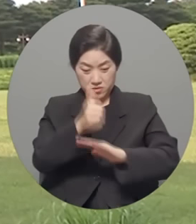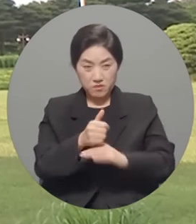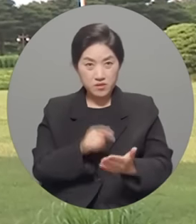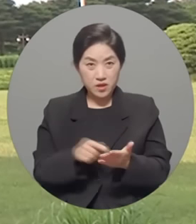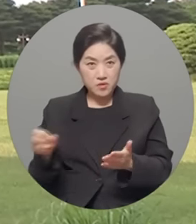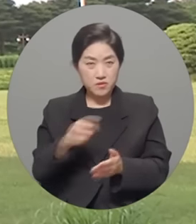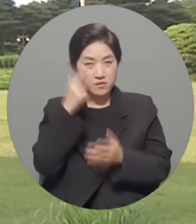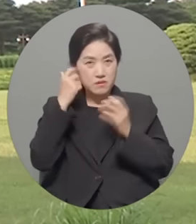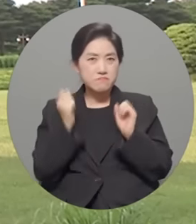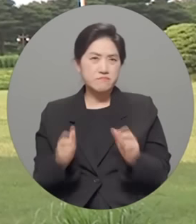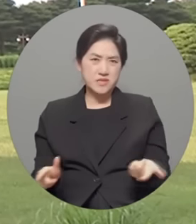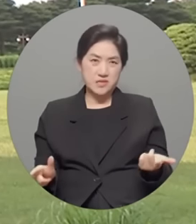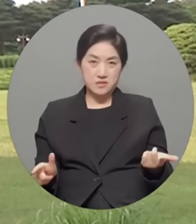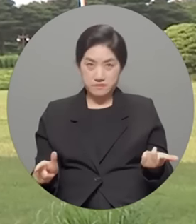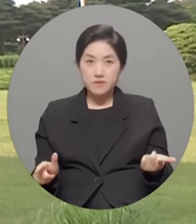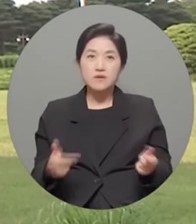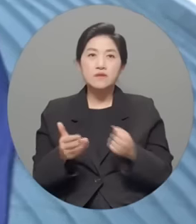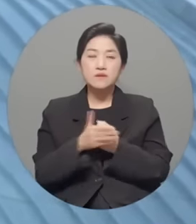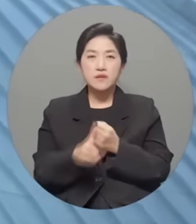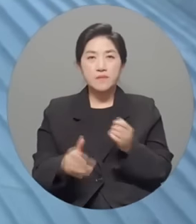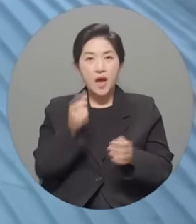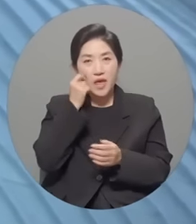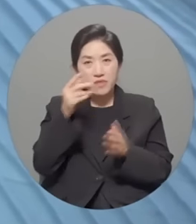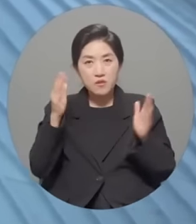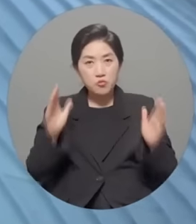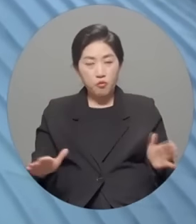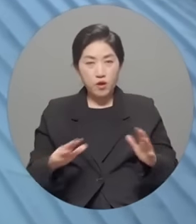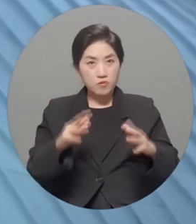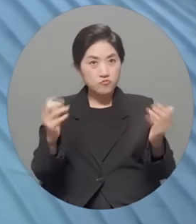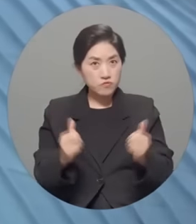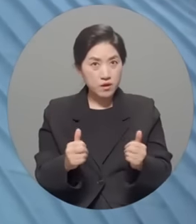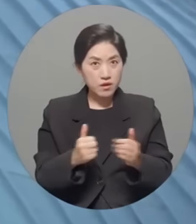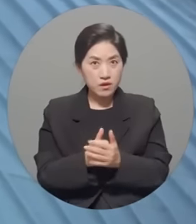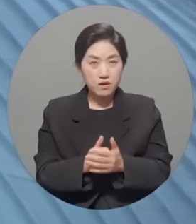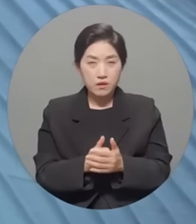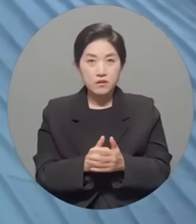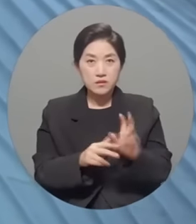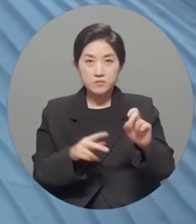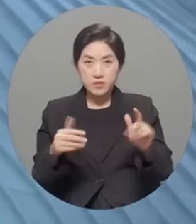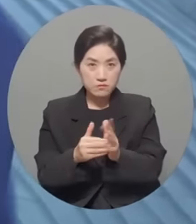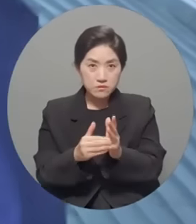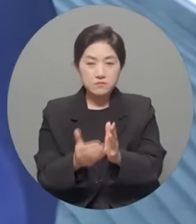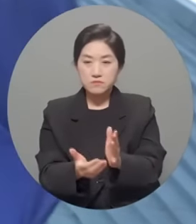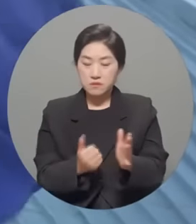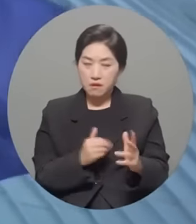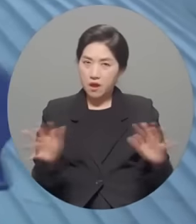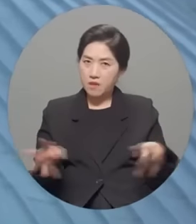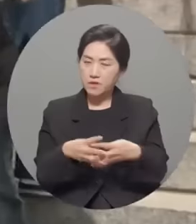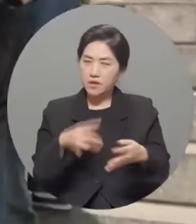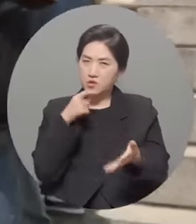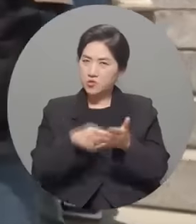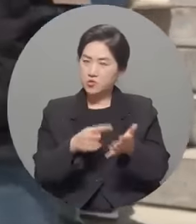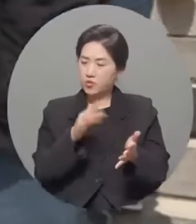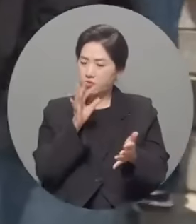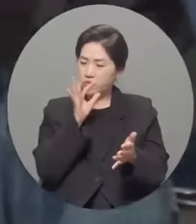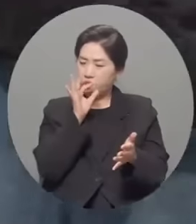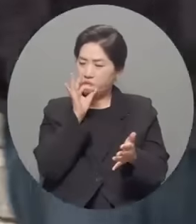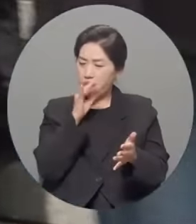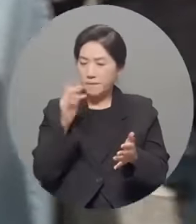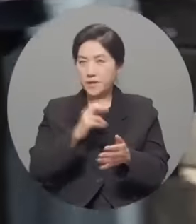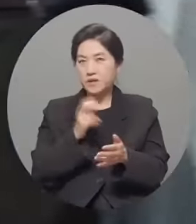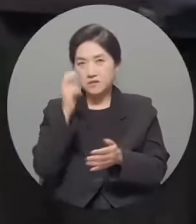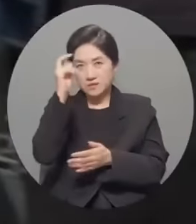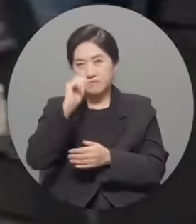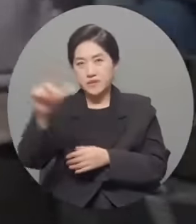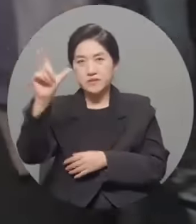여야의 입장차가 드러나면서 한 달 남은 국회에서 연금개혁안 합의가 쉽지 않을 것이란 전망이 많습니다. MBC